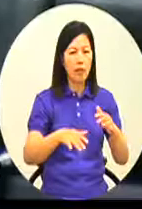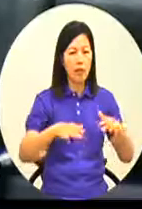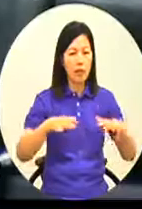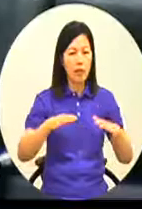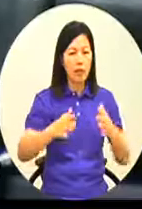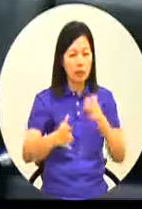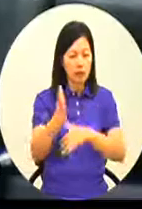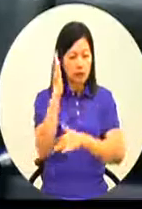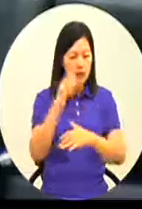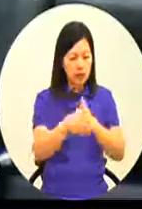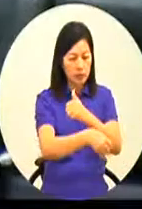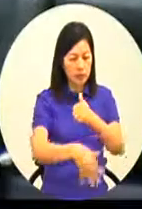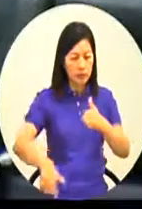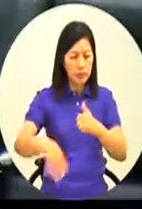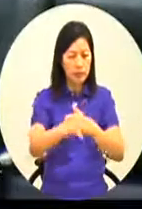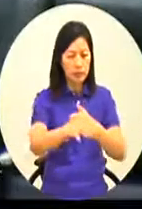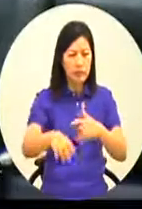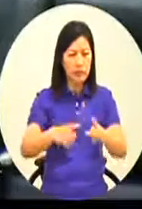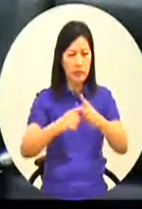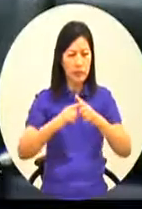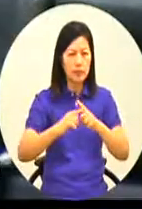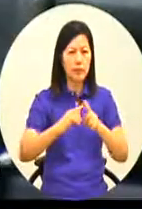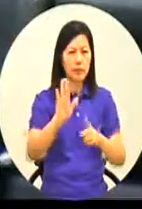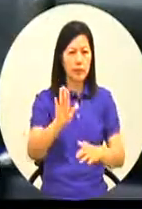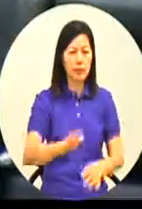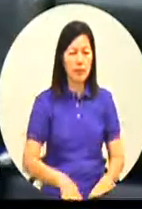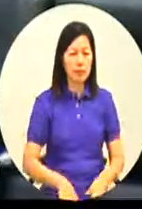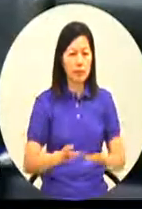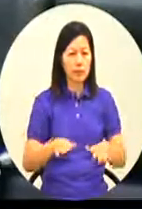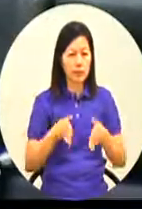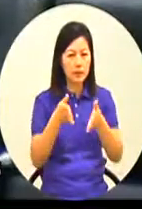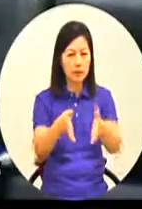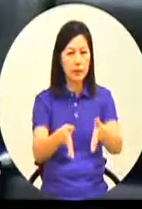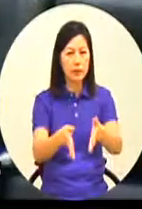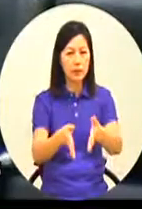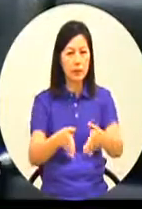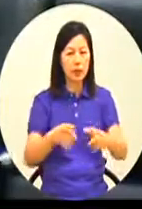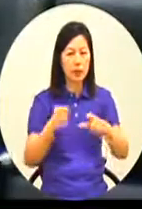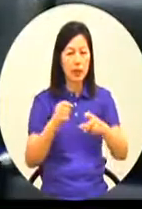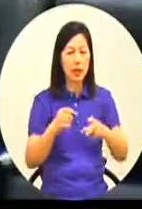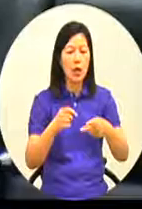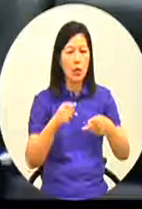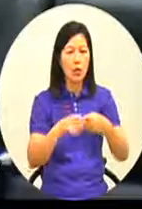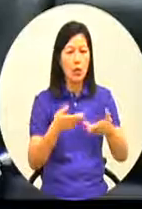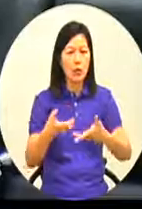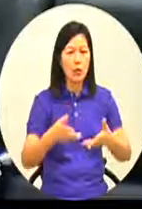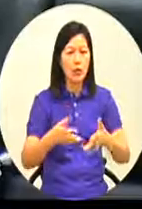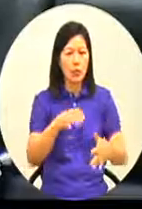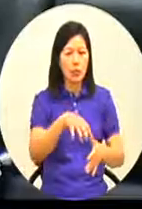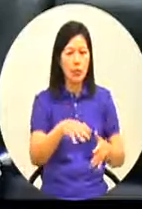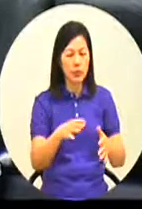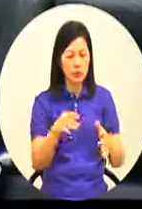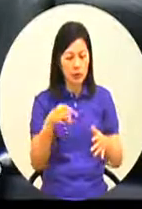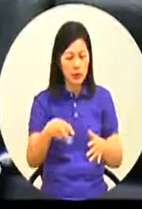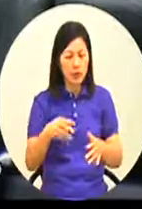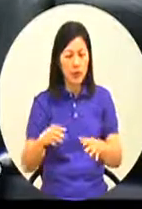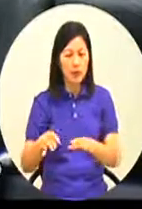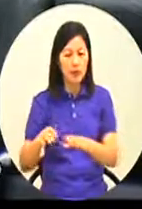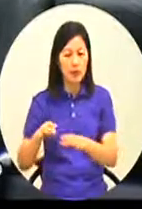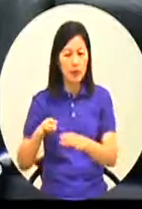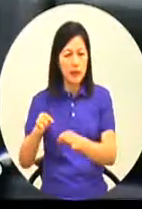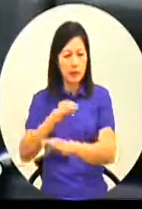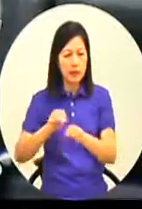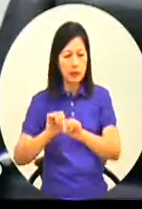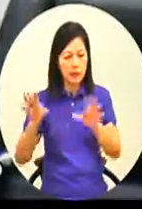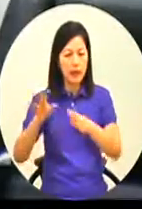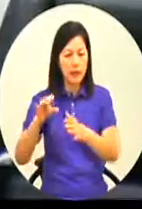位都来到现场。那我今天大概针对我们公务部门，分别针对公务局、都发局啊、地震局提出一些意见。首